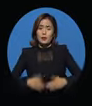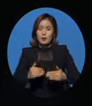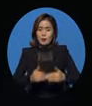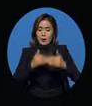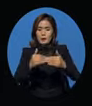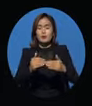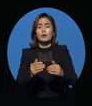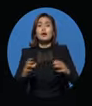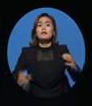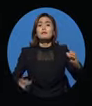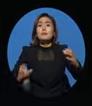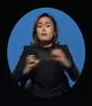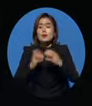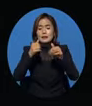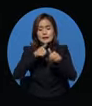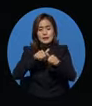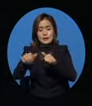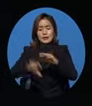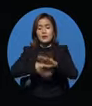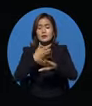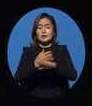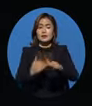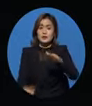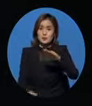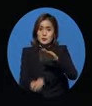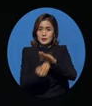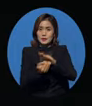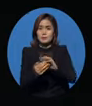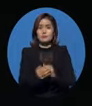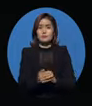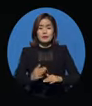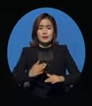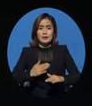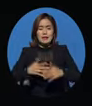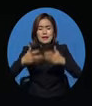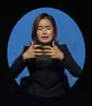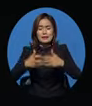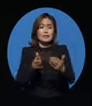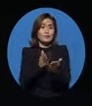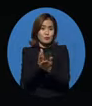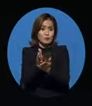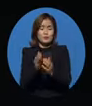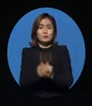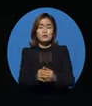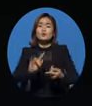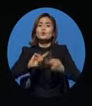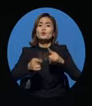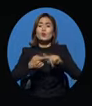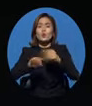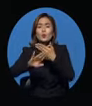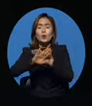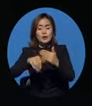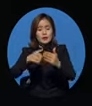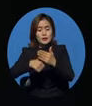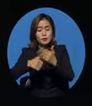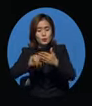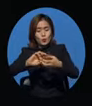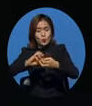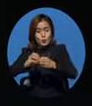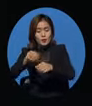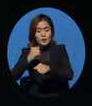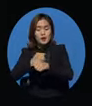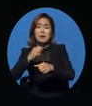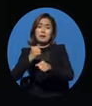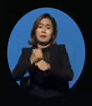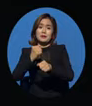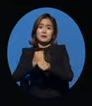승리의 혁신을 해내겠습니다 제가 용접공 출신입니다 서로 다른 새를 녹여 붙이는